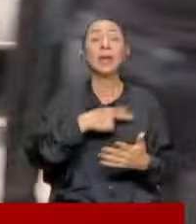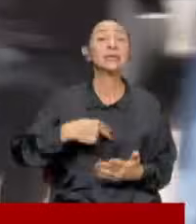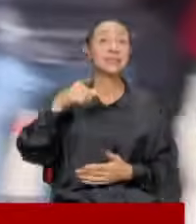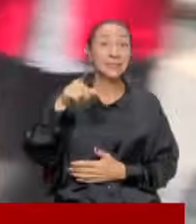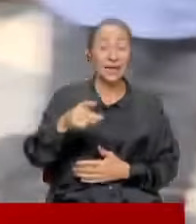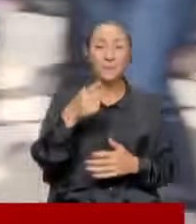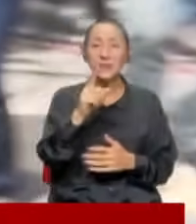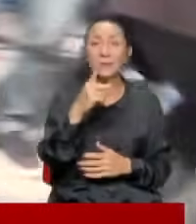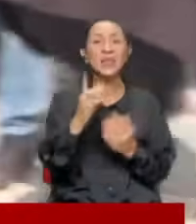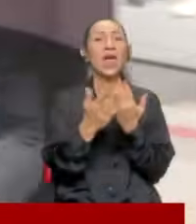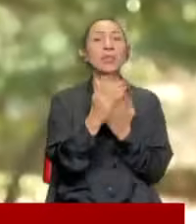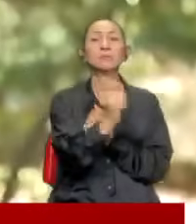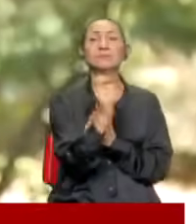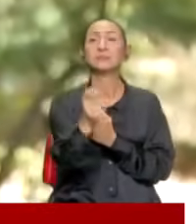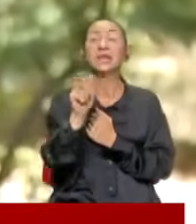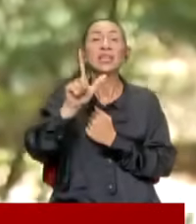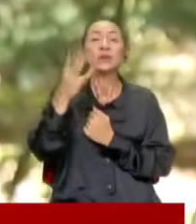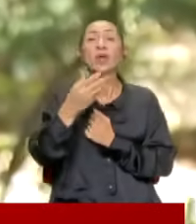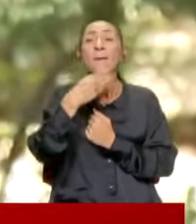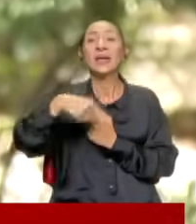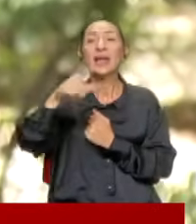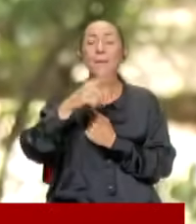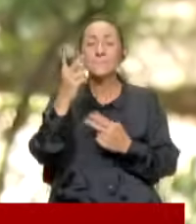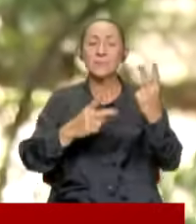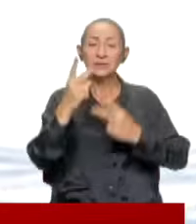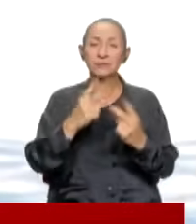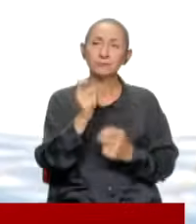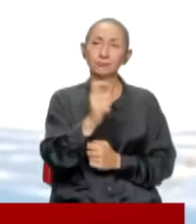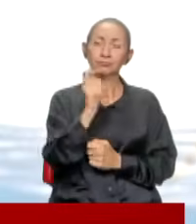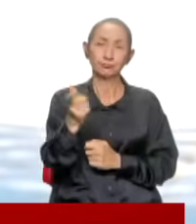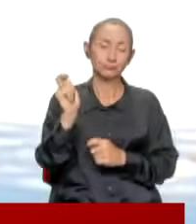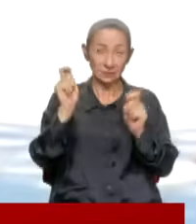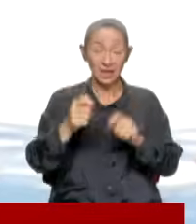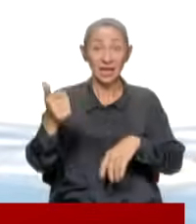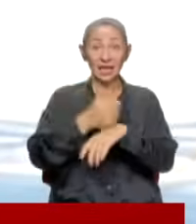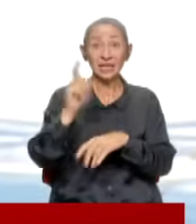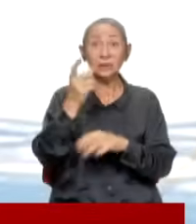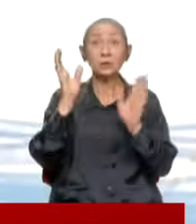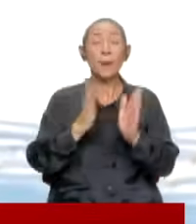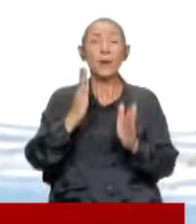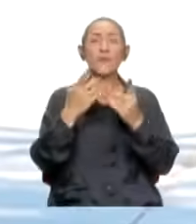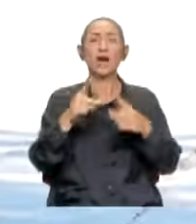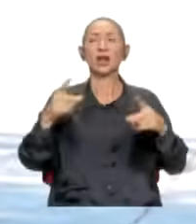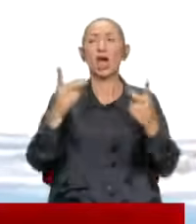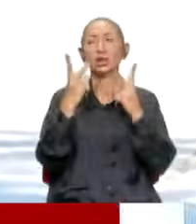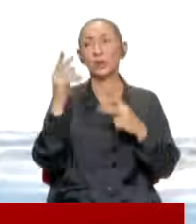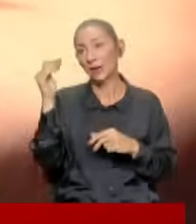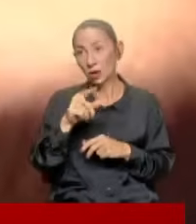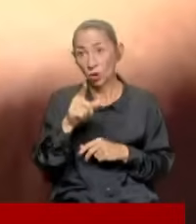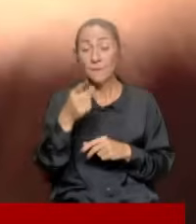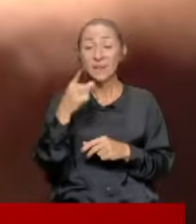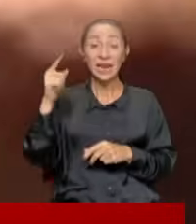Belediyesi biner lira yardımı ihtiyacı olan emeklilere Belirli aralıklarla yatıracak iktidardansa sürekli farklı açıklamalar geliyor